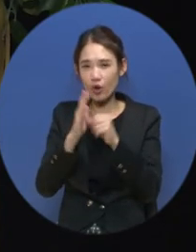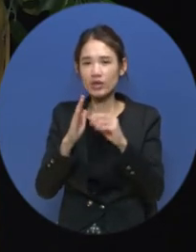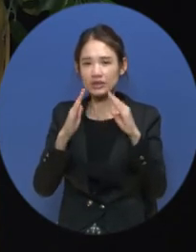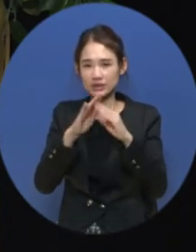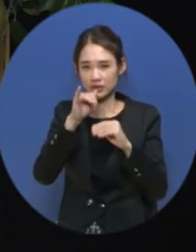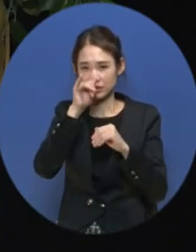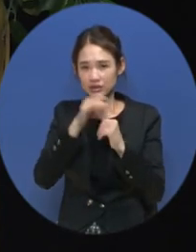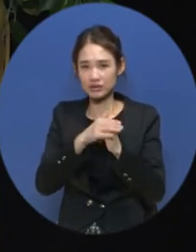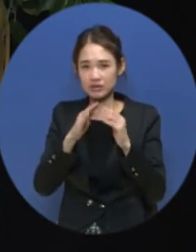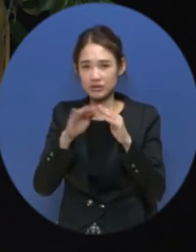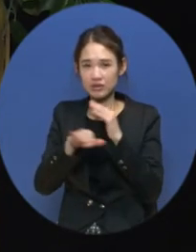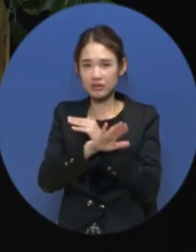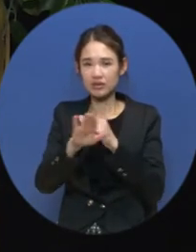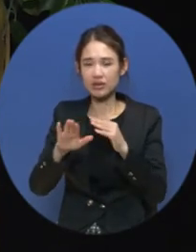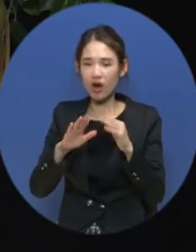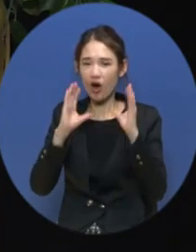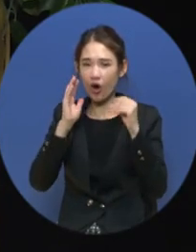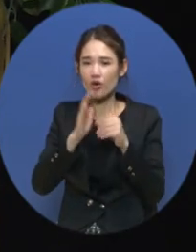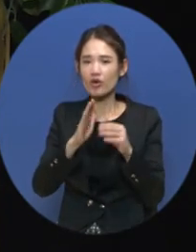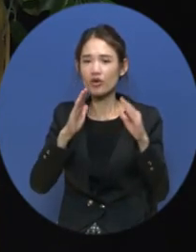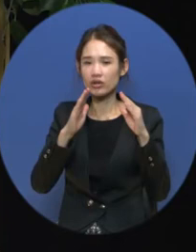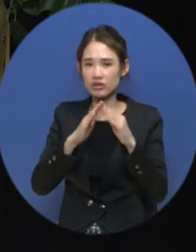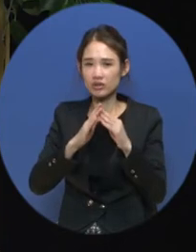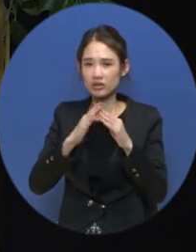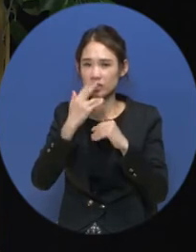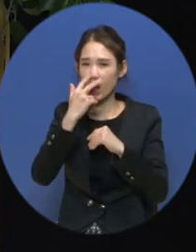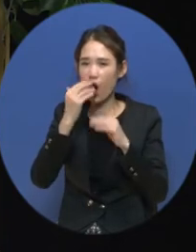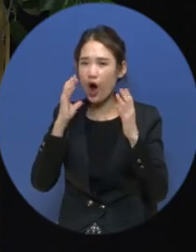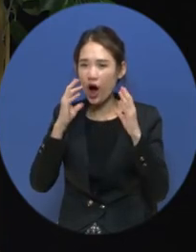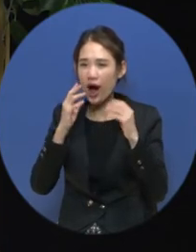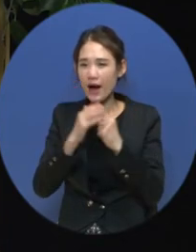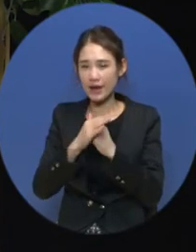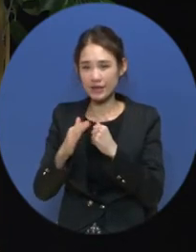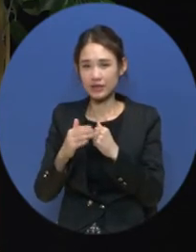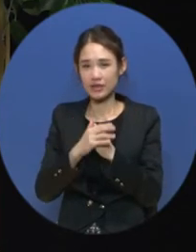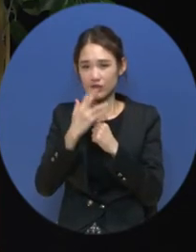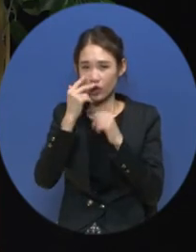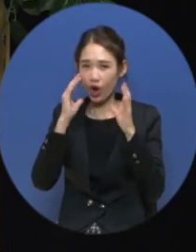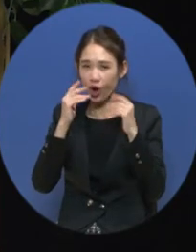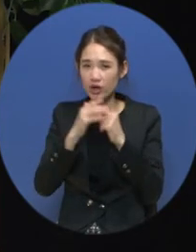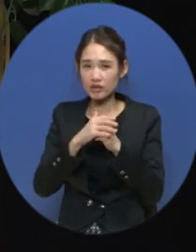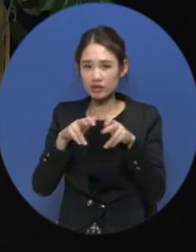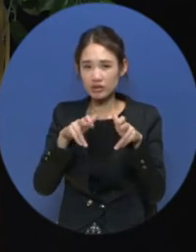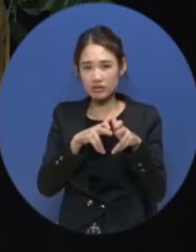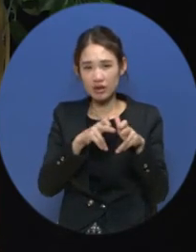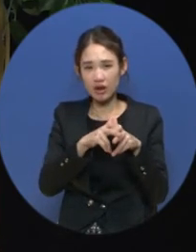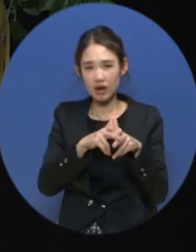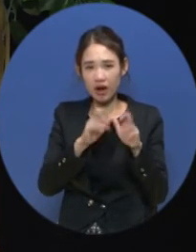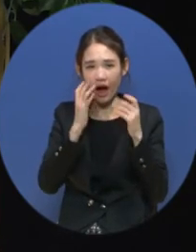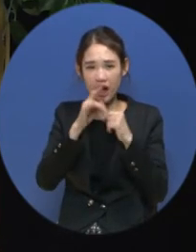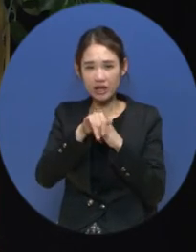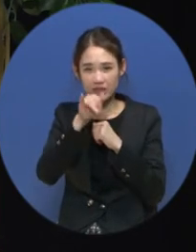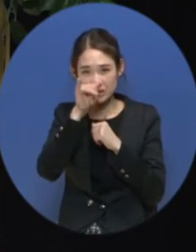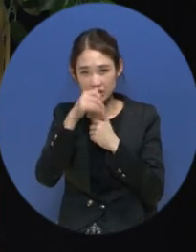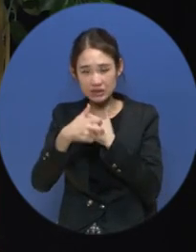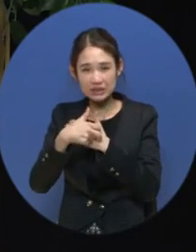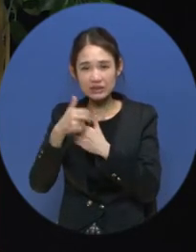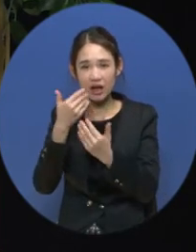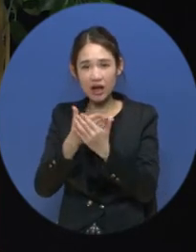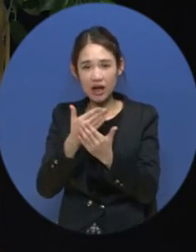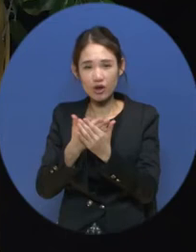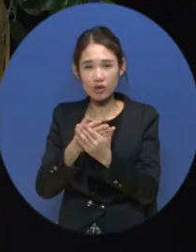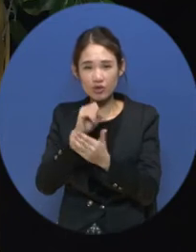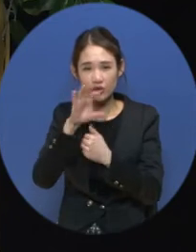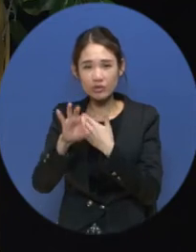예. 가정 어린이집은 그닥 영아이기 때문에 영아는 의사들이 장애아인지 진단을 해주시오